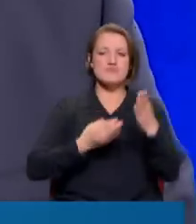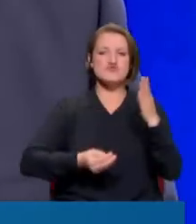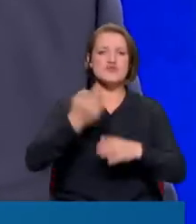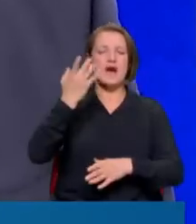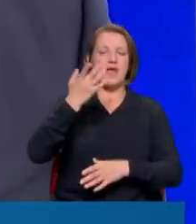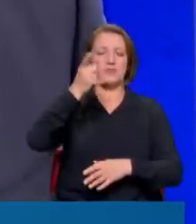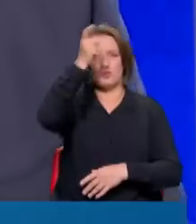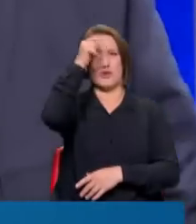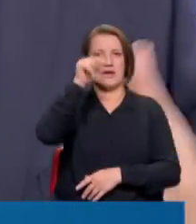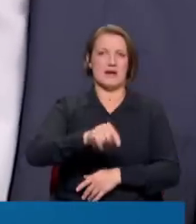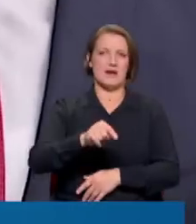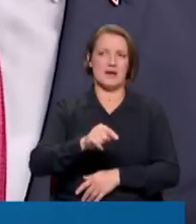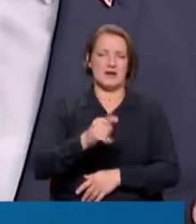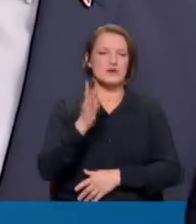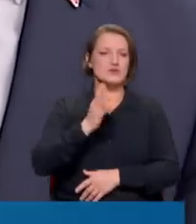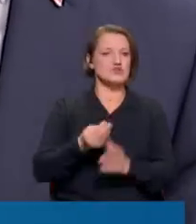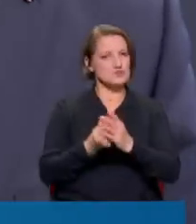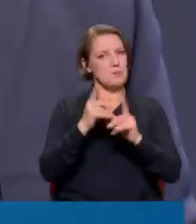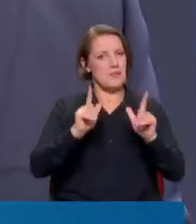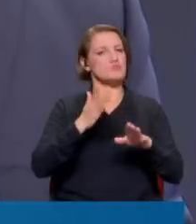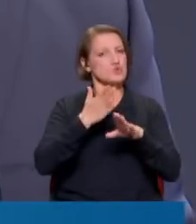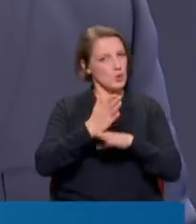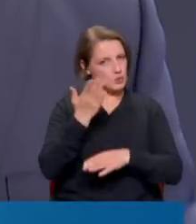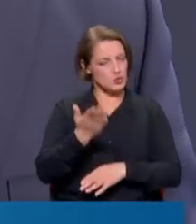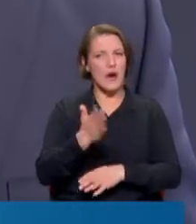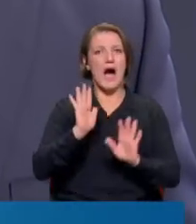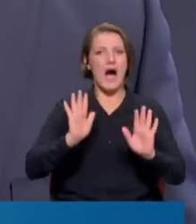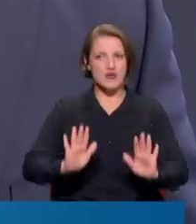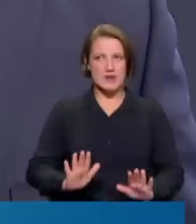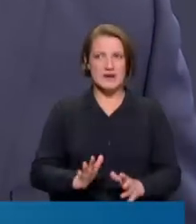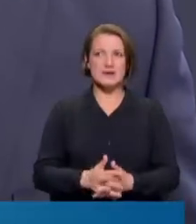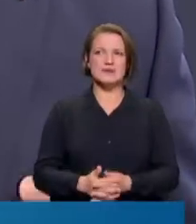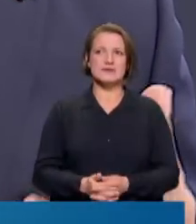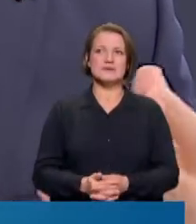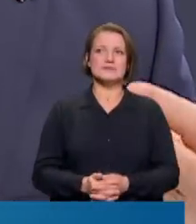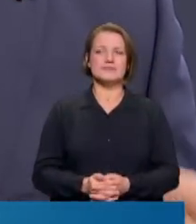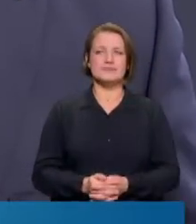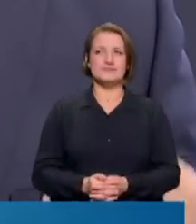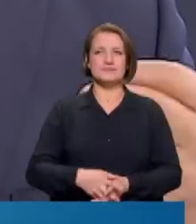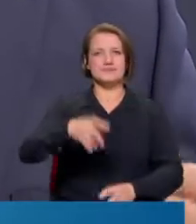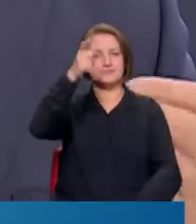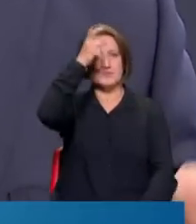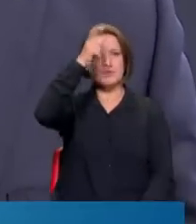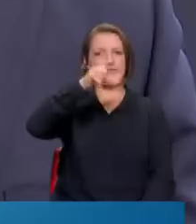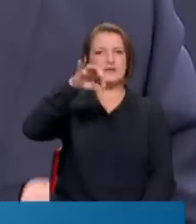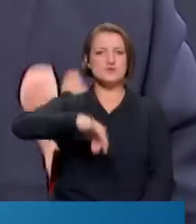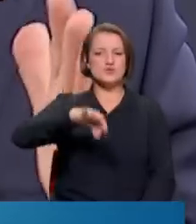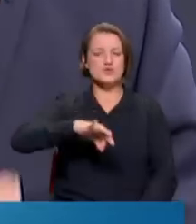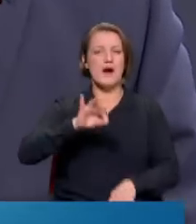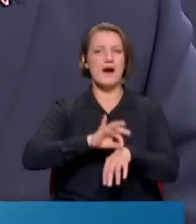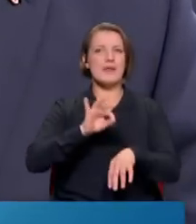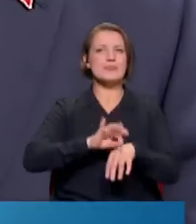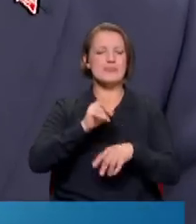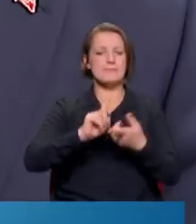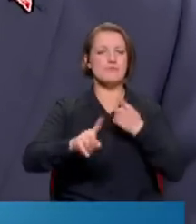elpaze ne olursa olsun ve çıkmalıdır doğrudur ancak Eee Türkiye'nin şu anda izlediği politika da